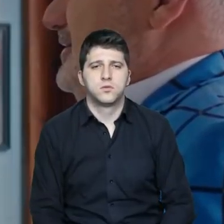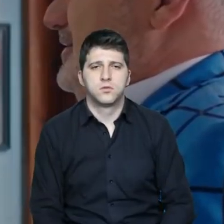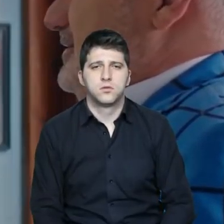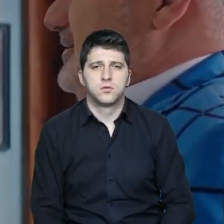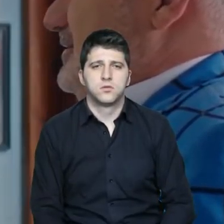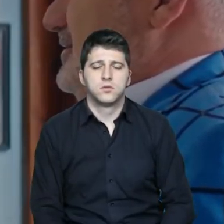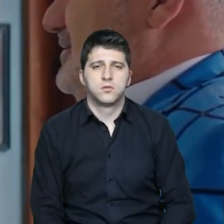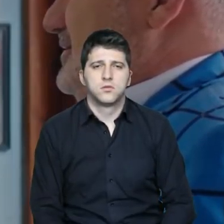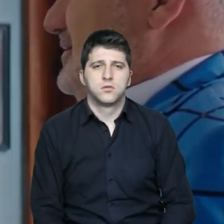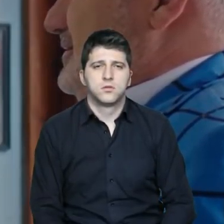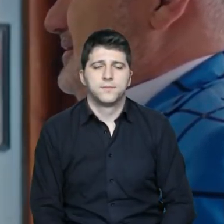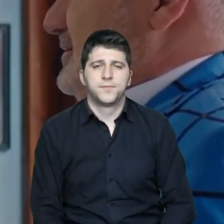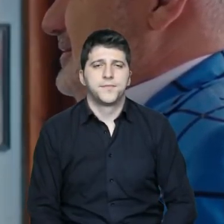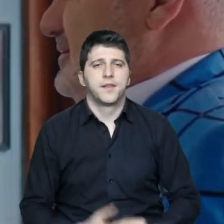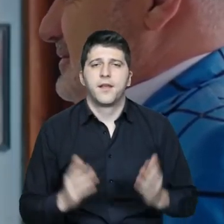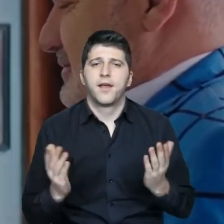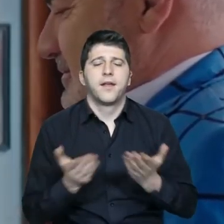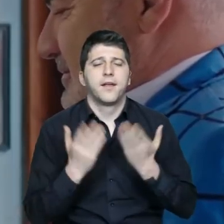İbrahim.